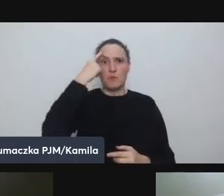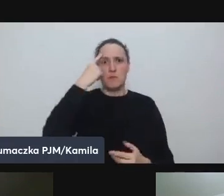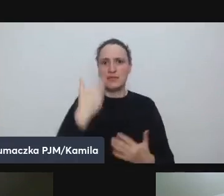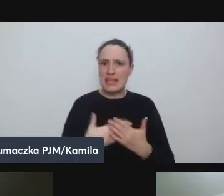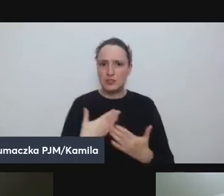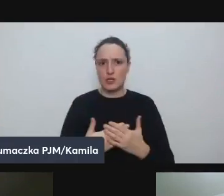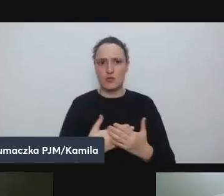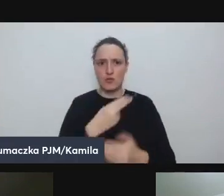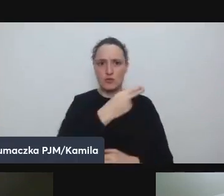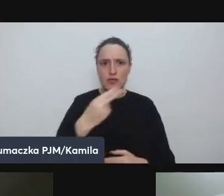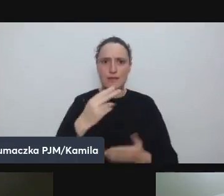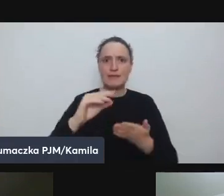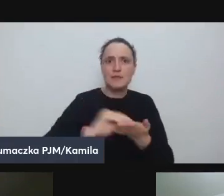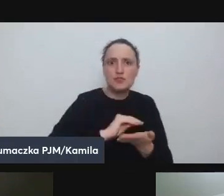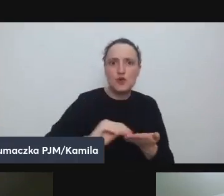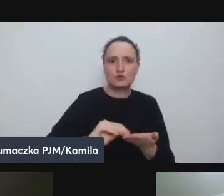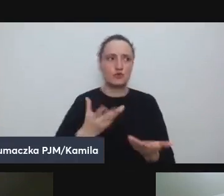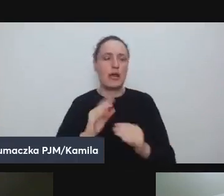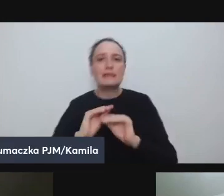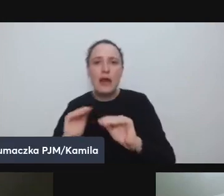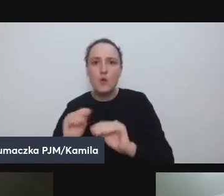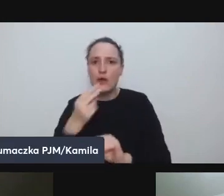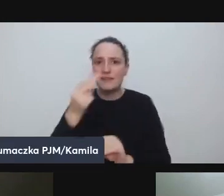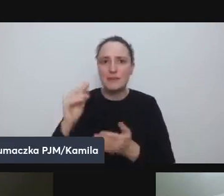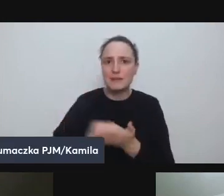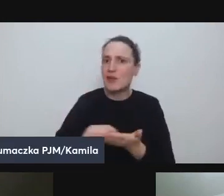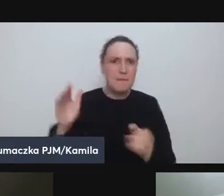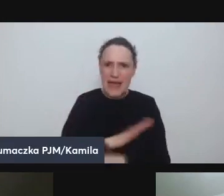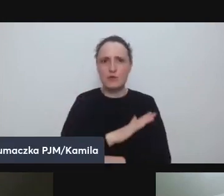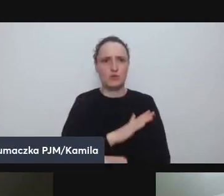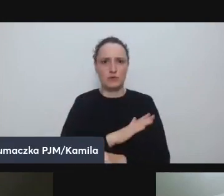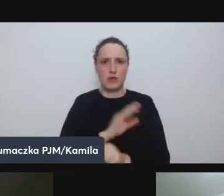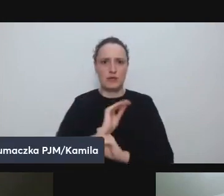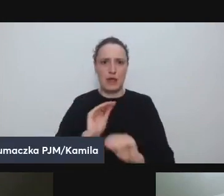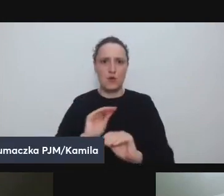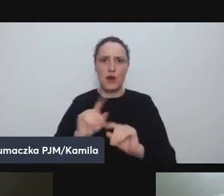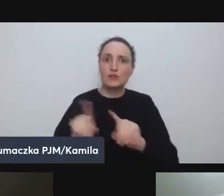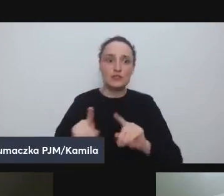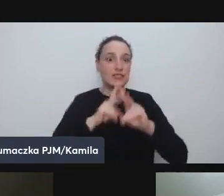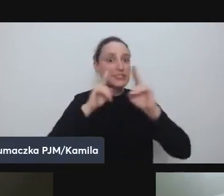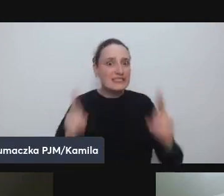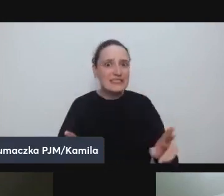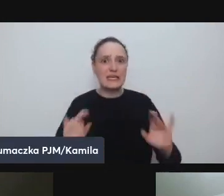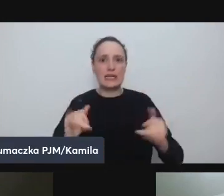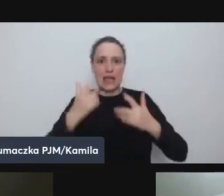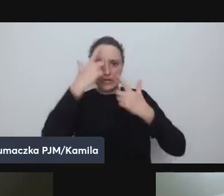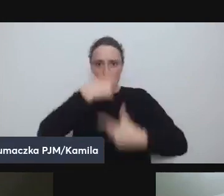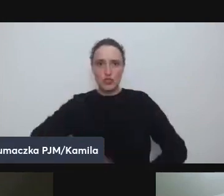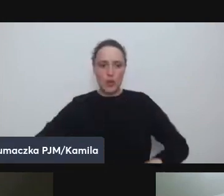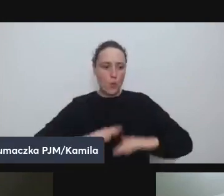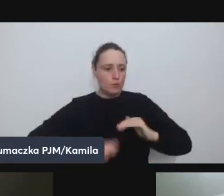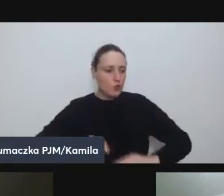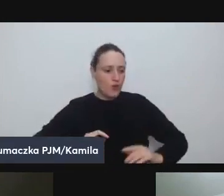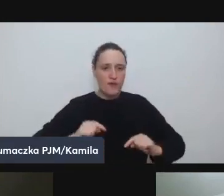miesiączka i nauka o miesiączce, ale taka pełna nauka o miesiączce, czyli nauka o cyklu, o budowie naszego ciała